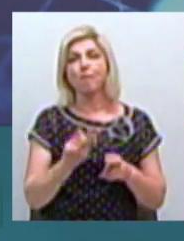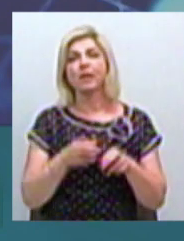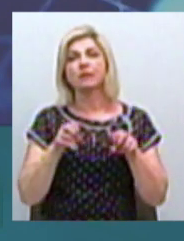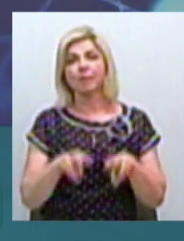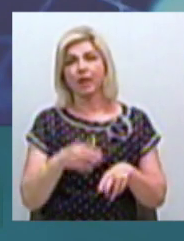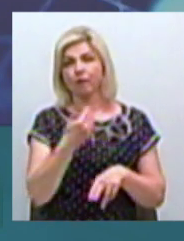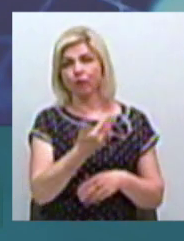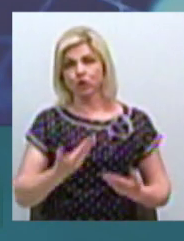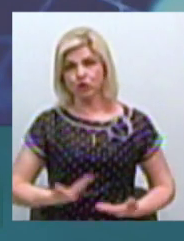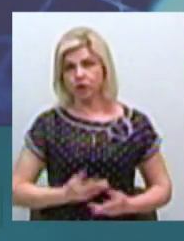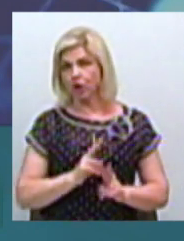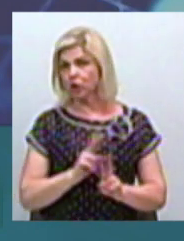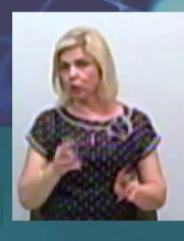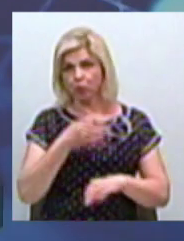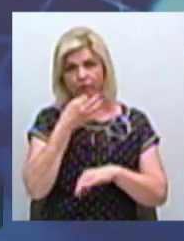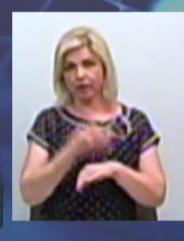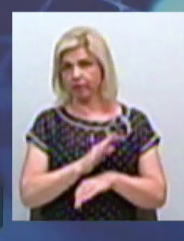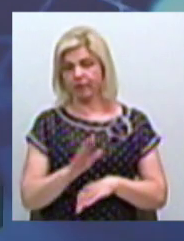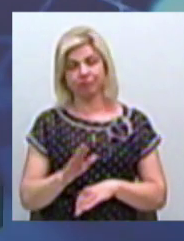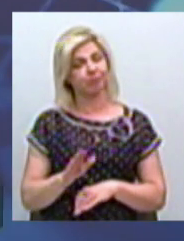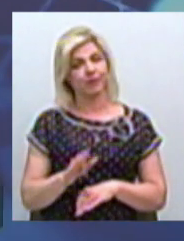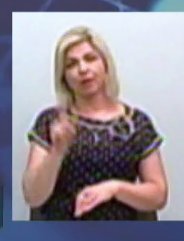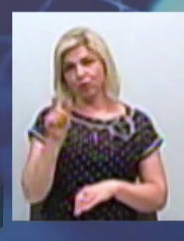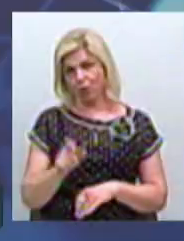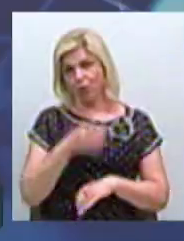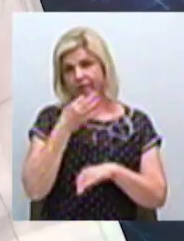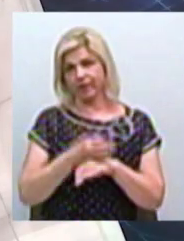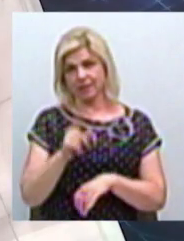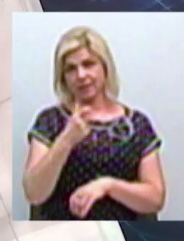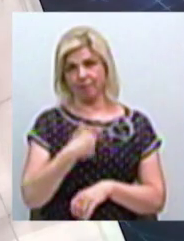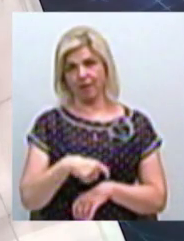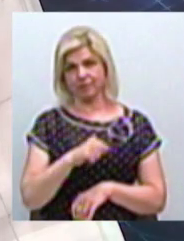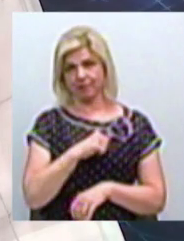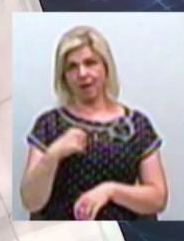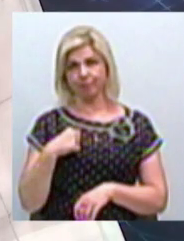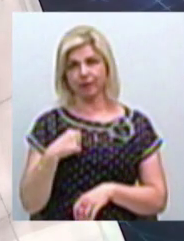її життя, ніхто не відповідає. Вона відповідає за себе сама.